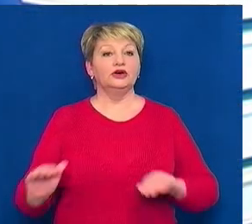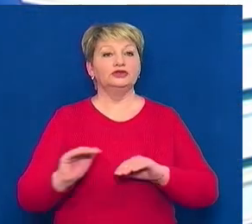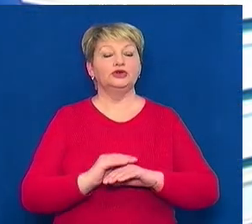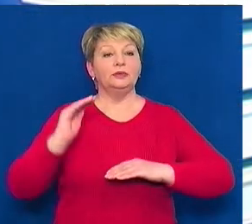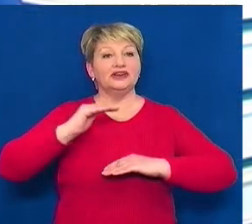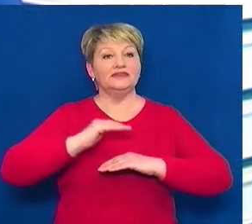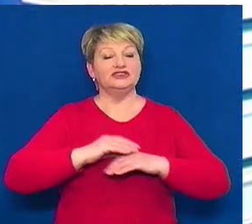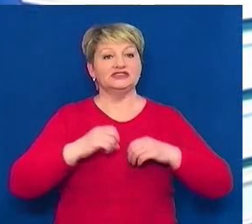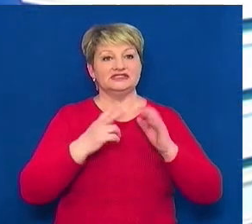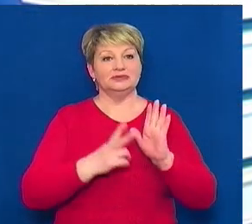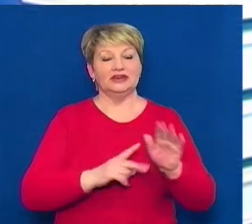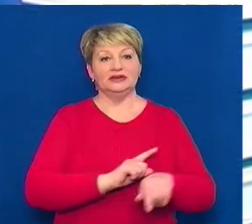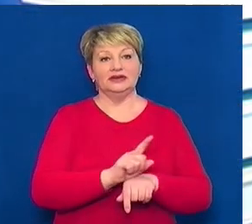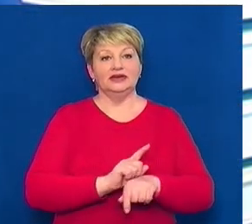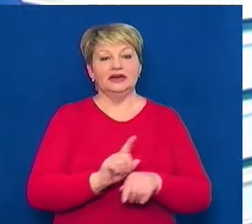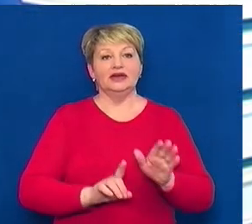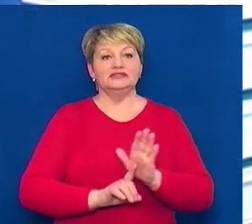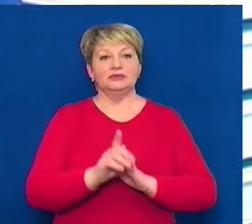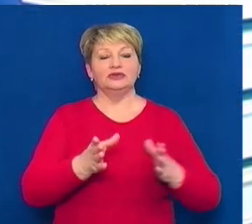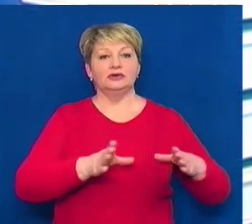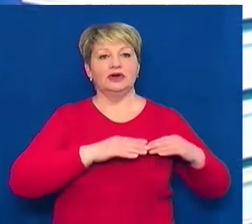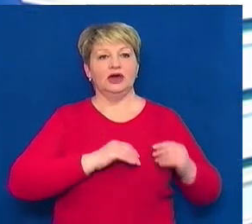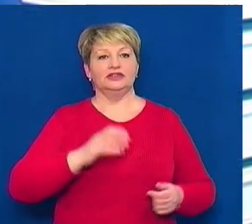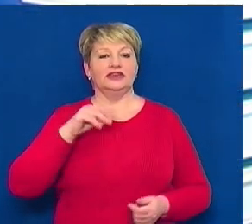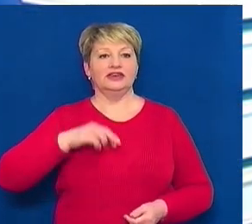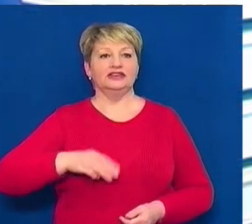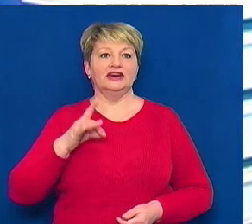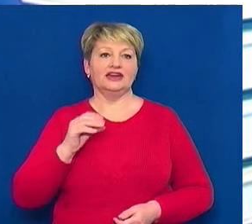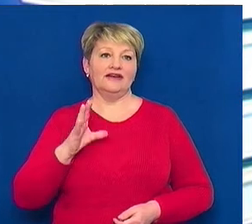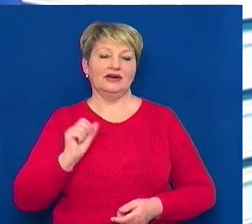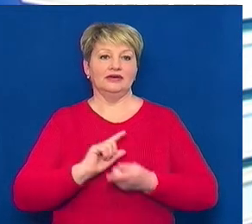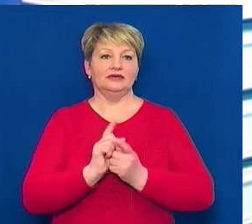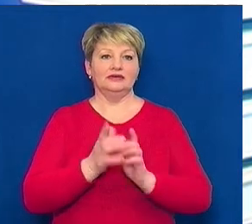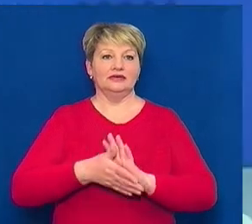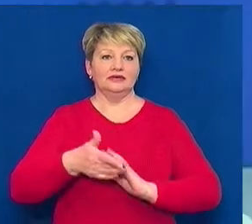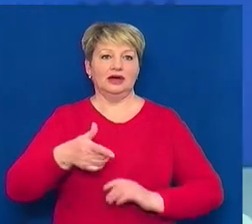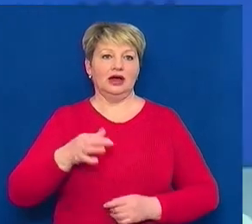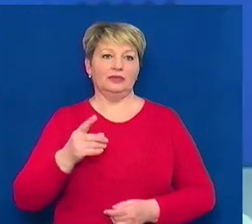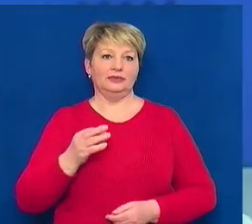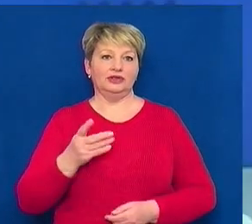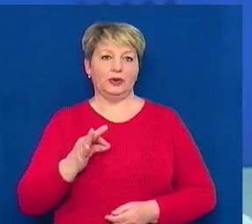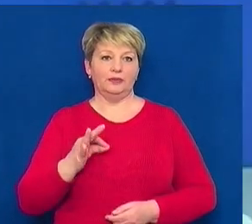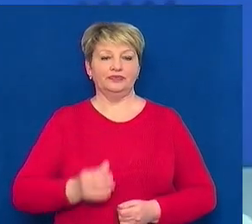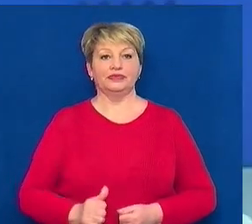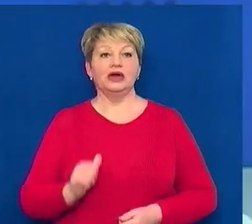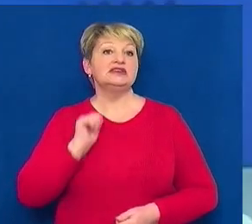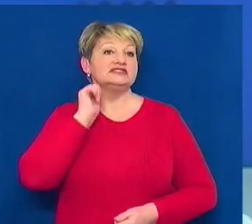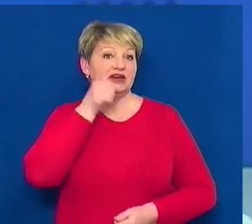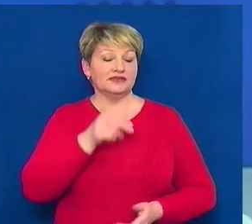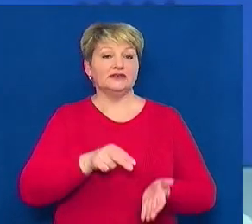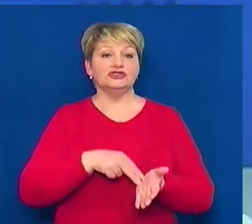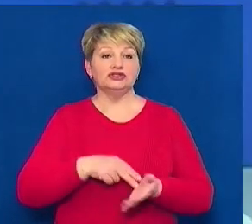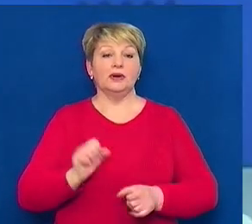Добрий вечір. 17 година на Суспільному новини. В студії працюють Тетяна Рева та Галина Абраменко. Відзавтра у